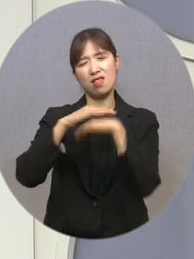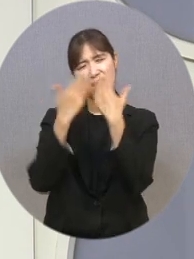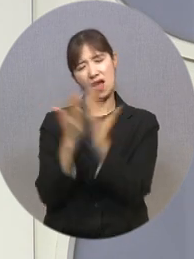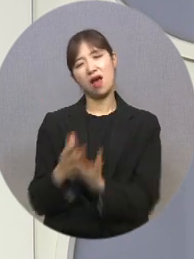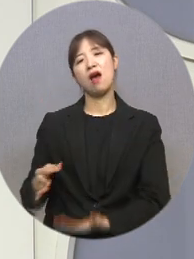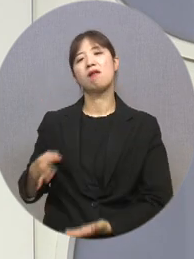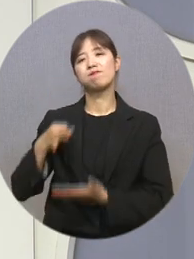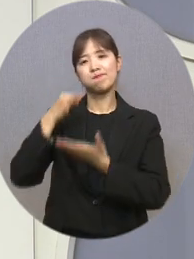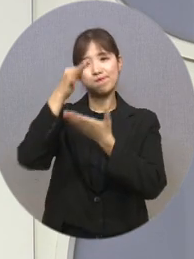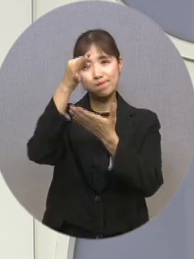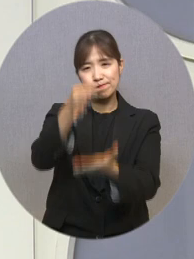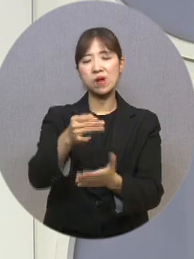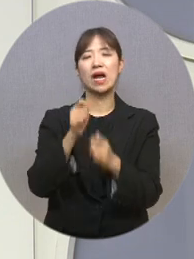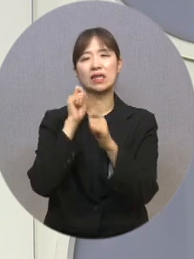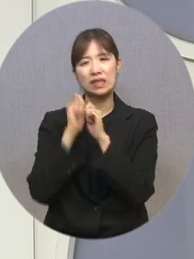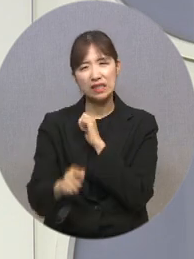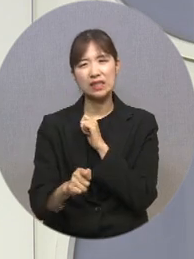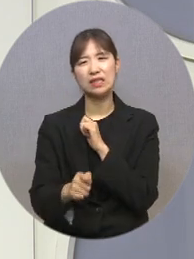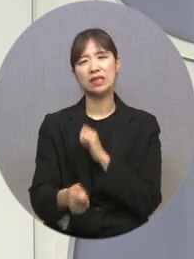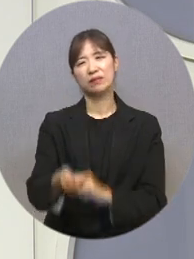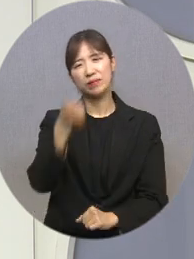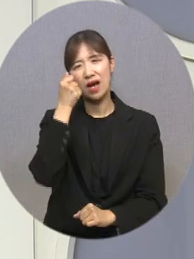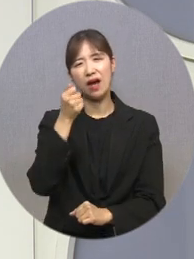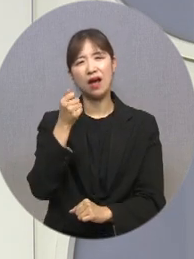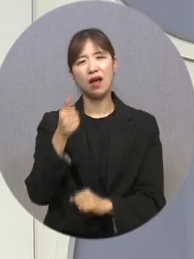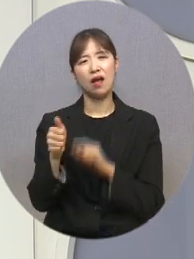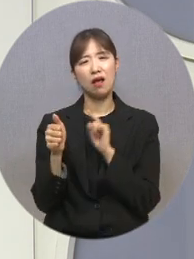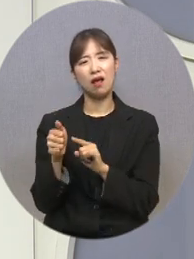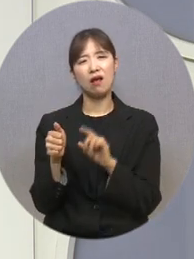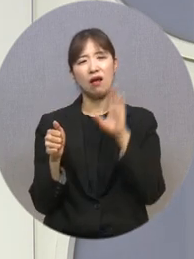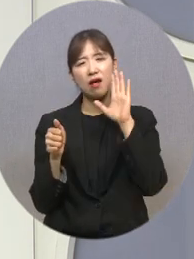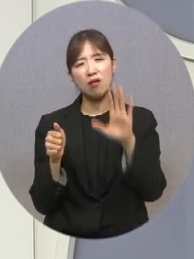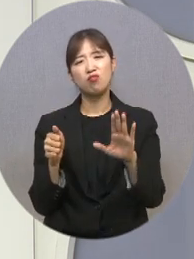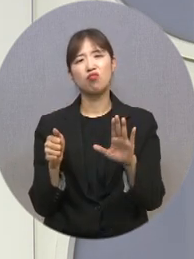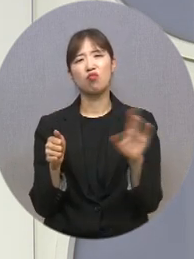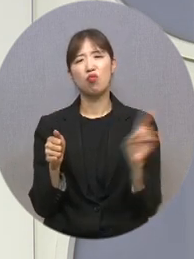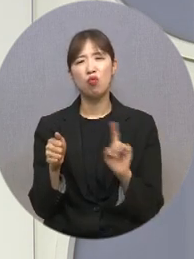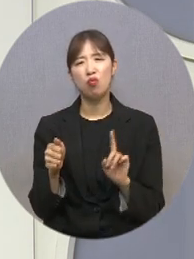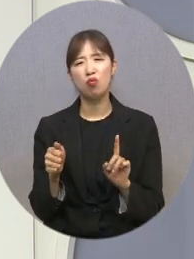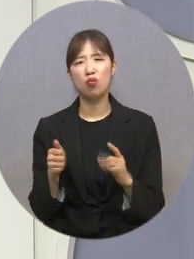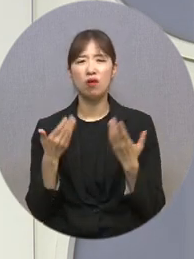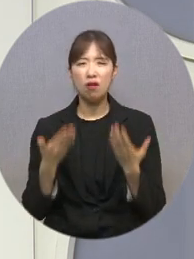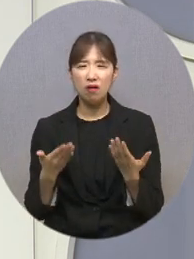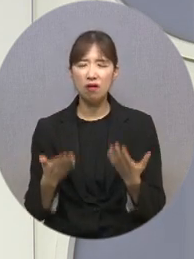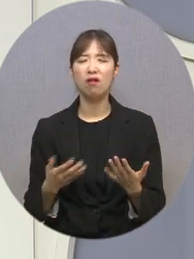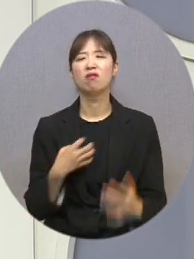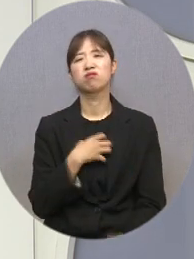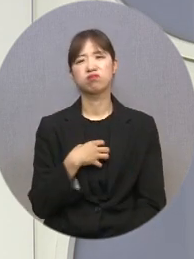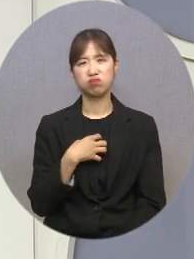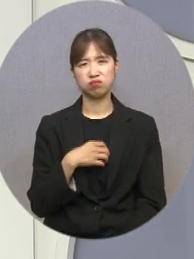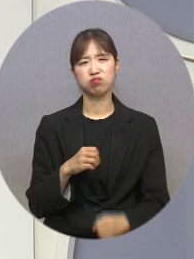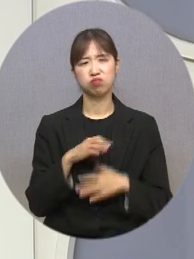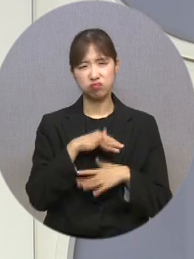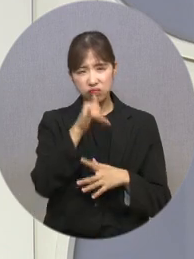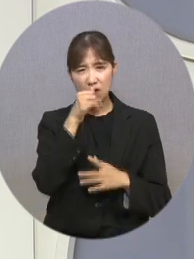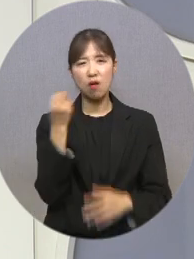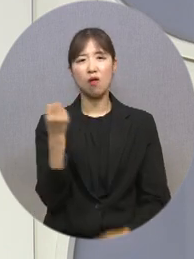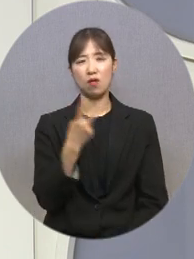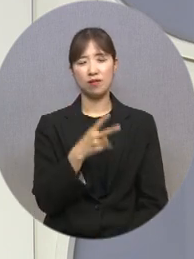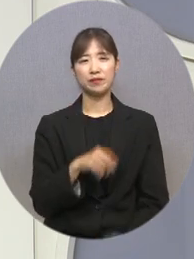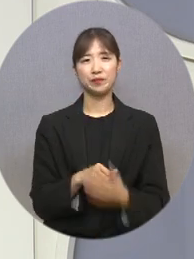거기다 다 준 거예요. 그래가지고 사기를 당해가지고 이분은 과연 앞으로 어떻게 해야 될지 그래서 제가 너무 놀랐습니다. 뭐 그런 분이 있고요. 그 다음에